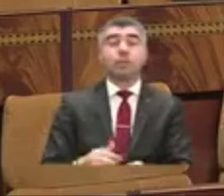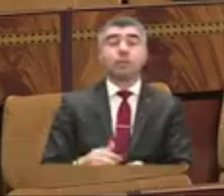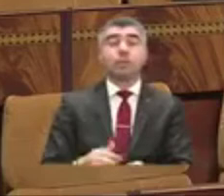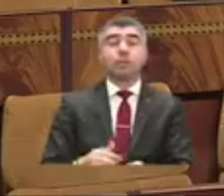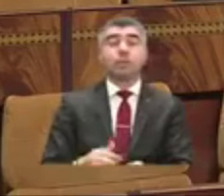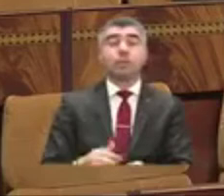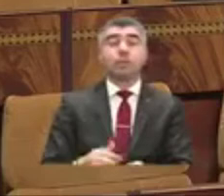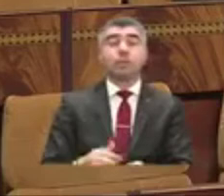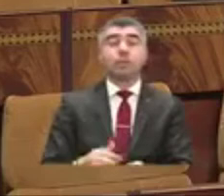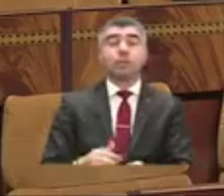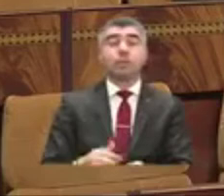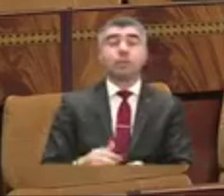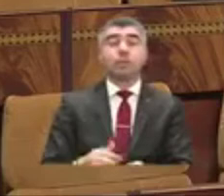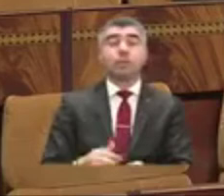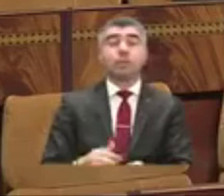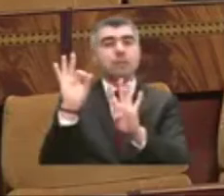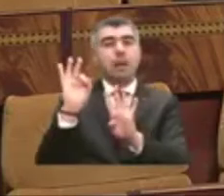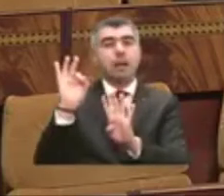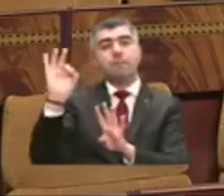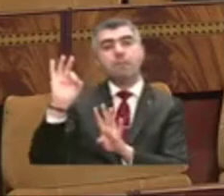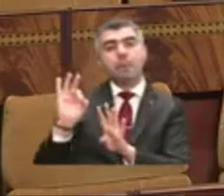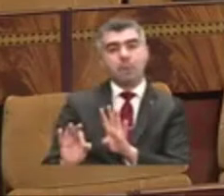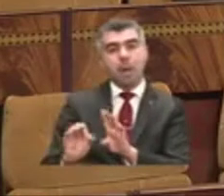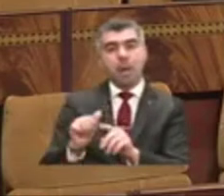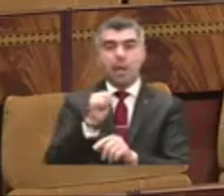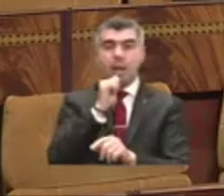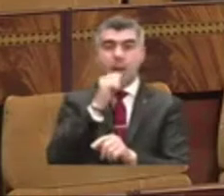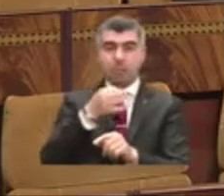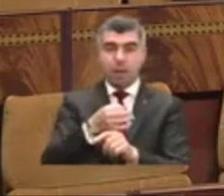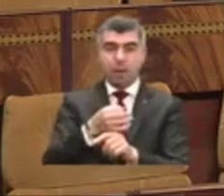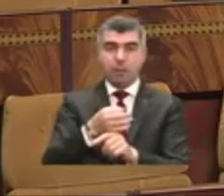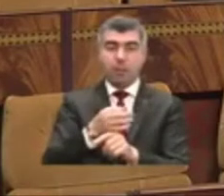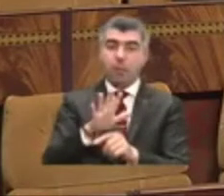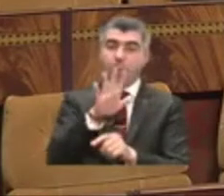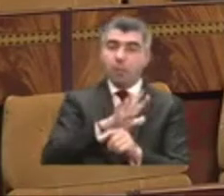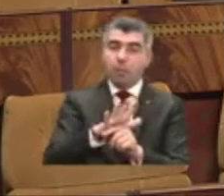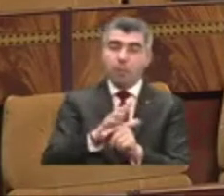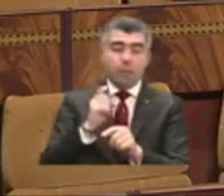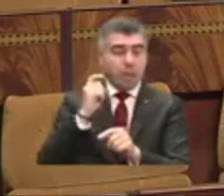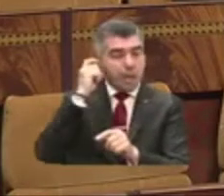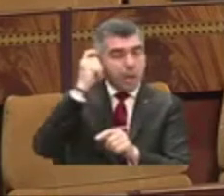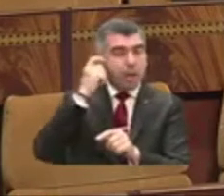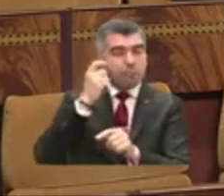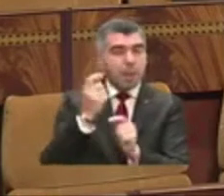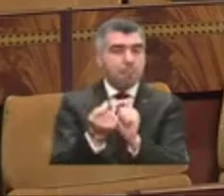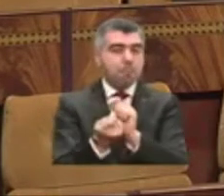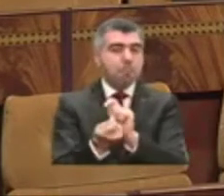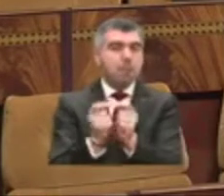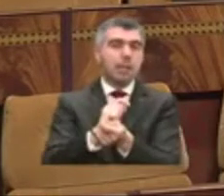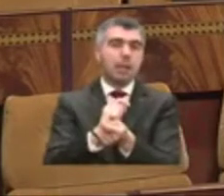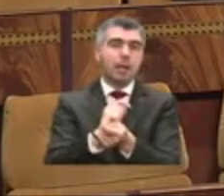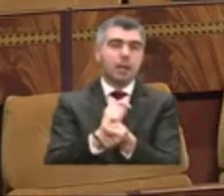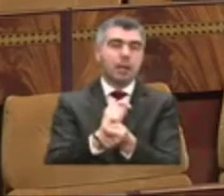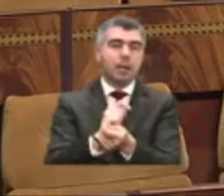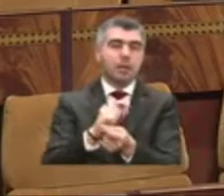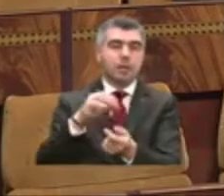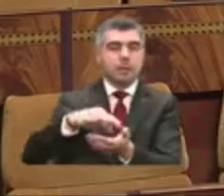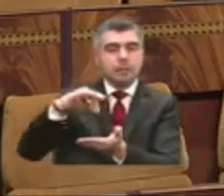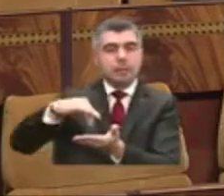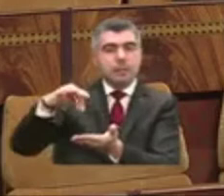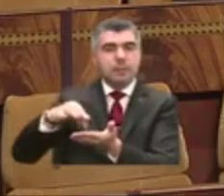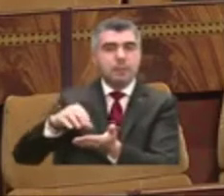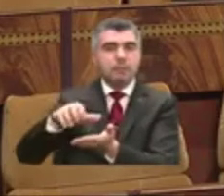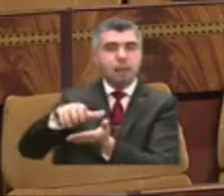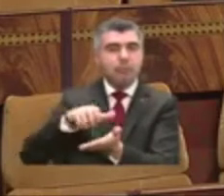أكثر من 80% من الماء. اليوم خص إعادة النظر في بعض الزراعات اللي كتستهلك الماء. اليوم الفرشة